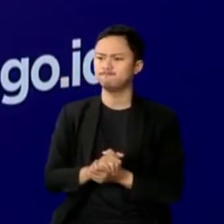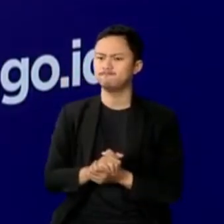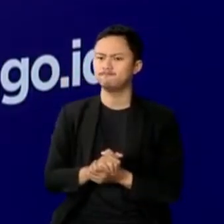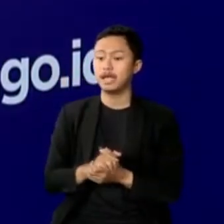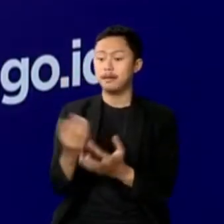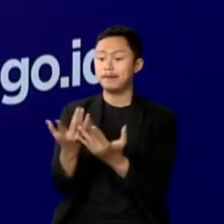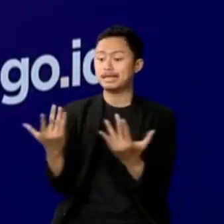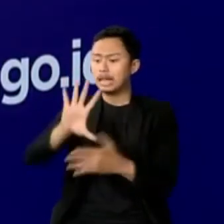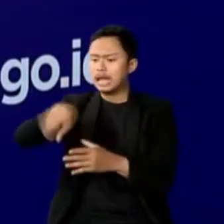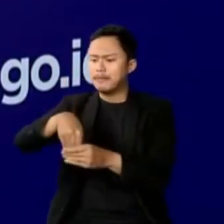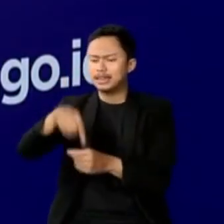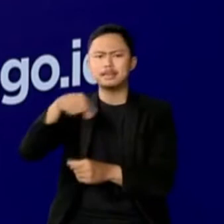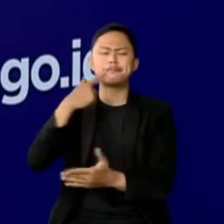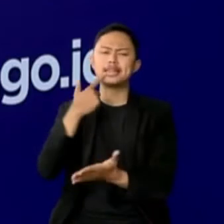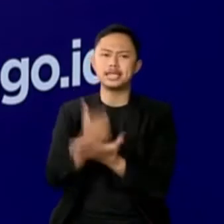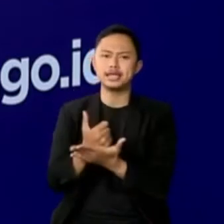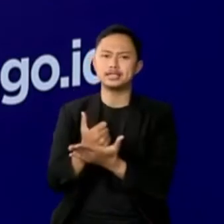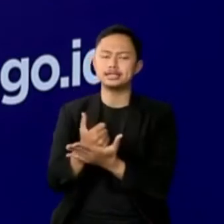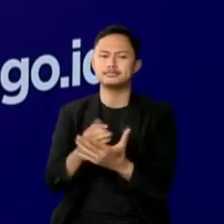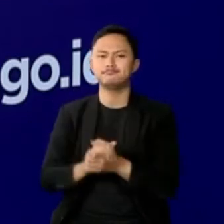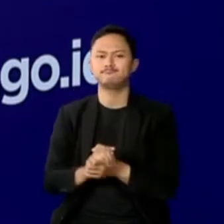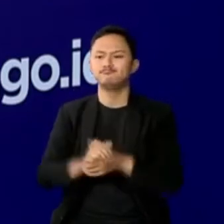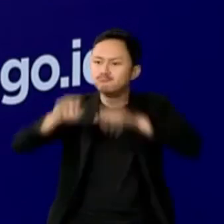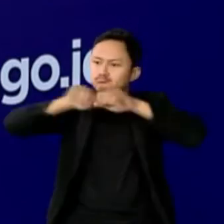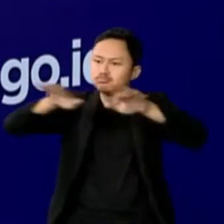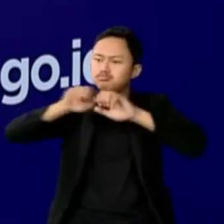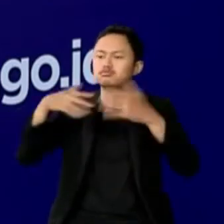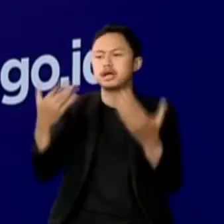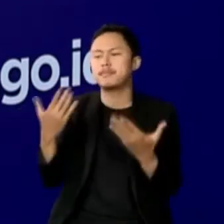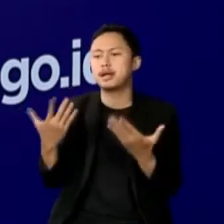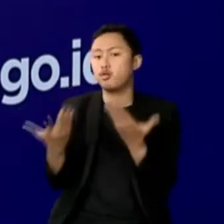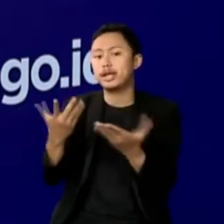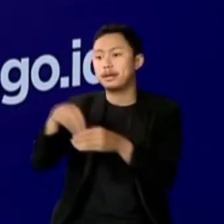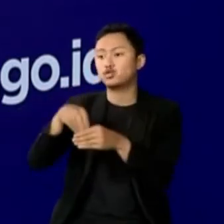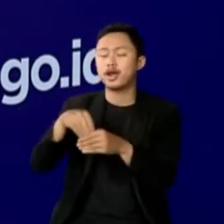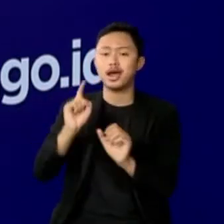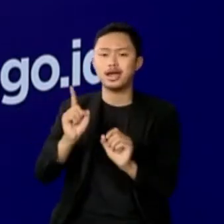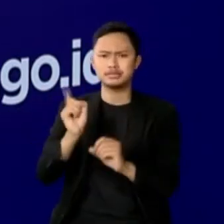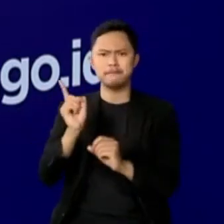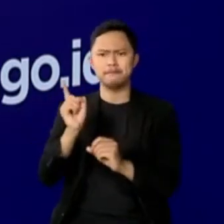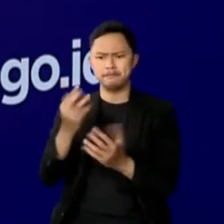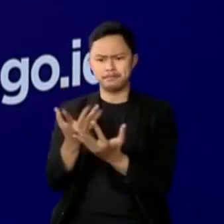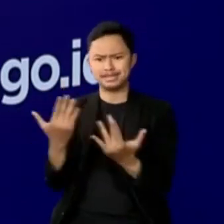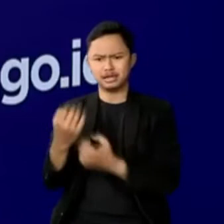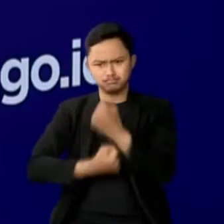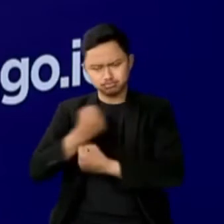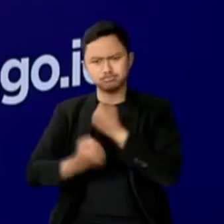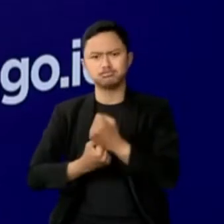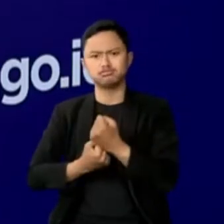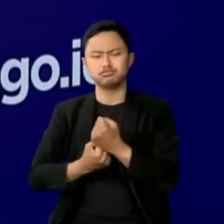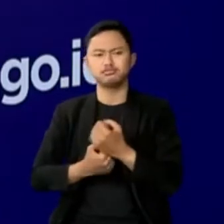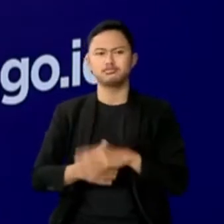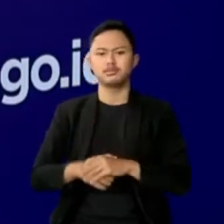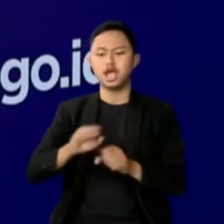serta aktif masyarakat ini juga penting ini himbauannya bagaimana dibangunin Ada yang ingin disampaikan agar masyarakat terus aktif juga dalam ikut